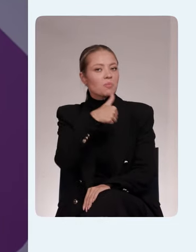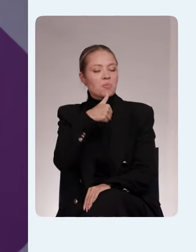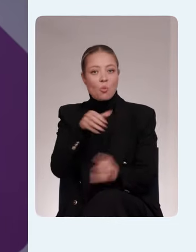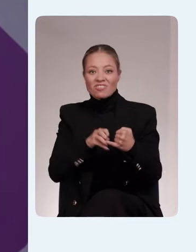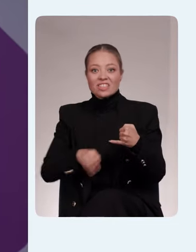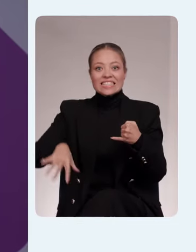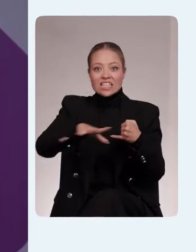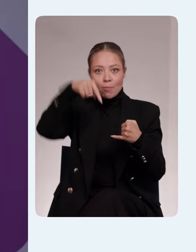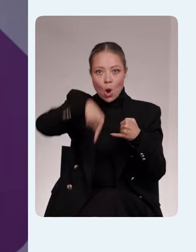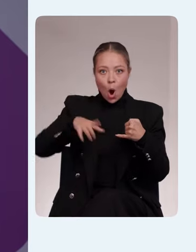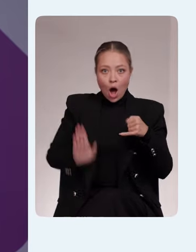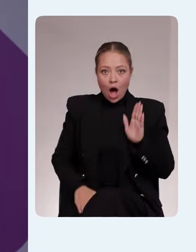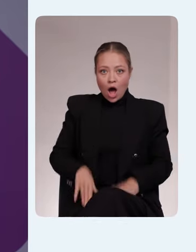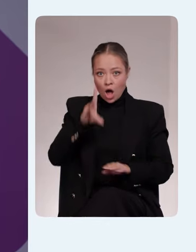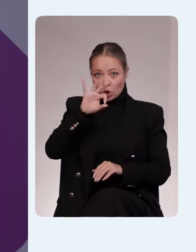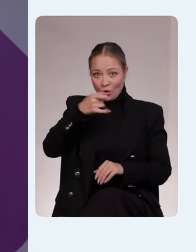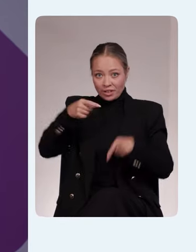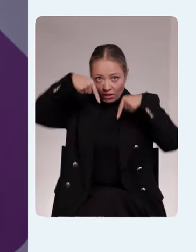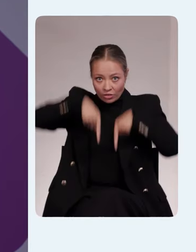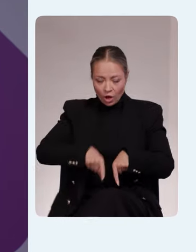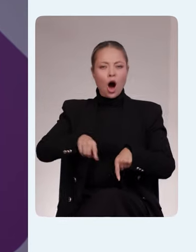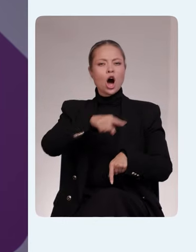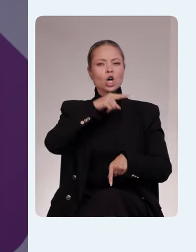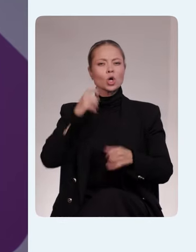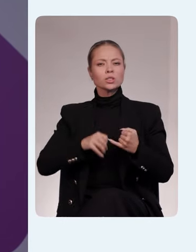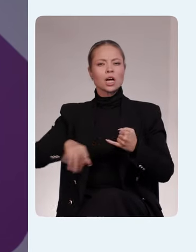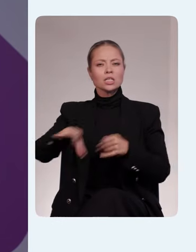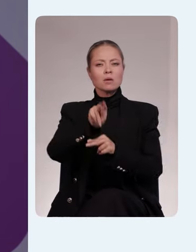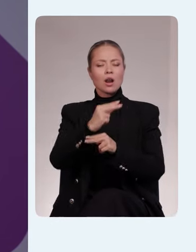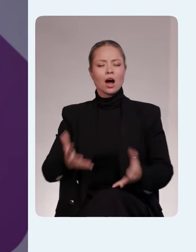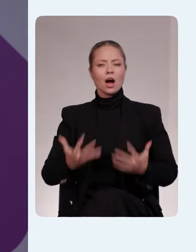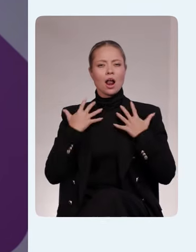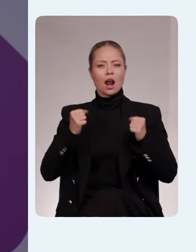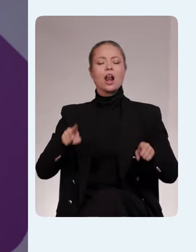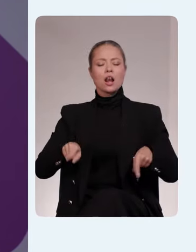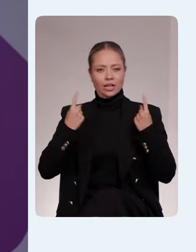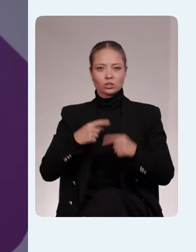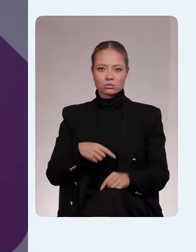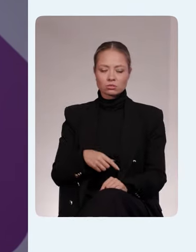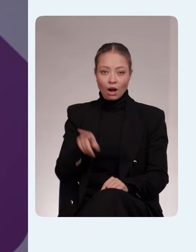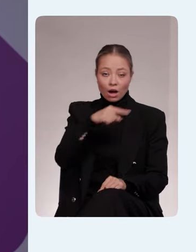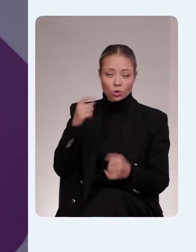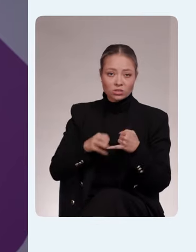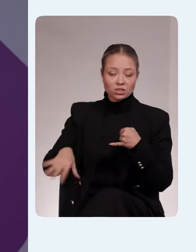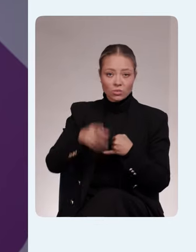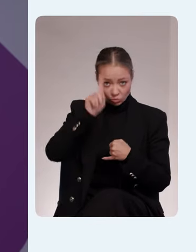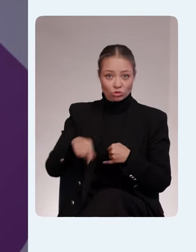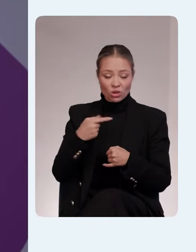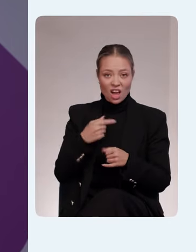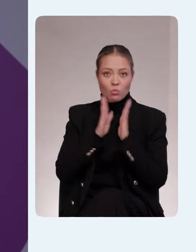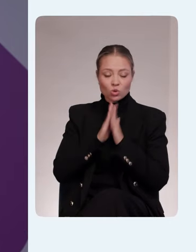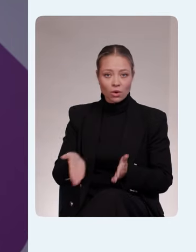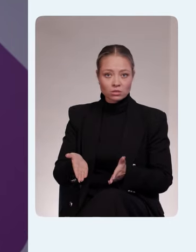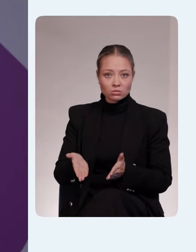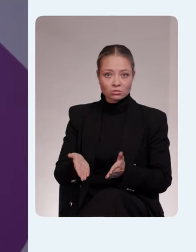ноги в землю? И добавил, земля русская, она лечит. Земля русская в курсе, что я мусульманин. Ну,